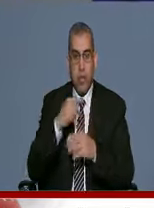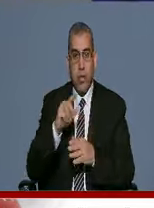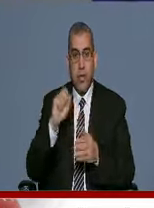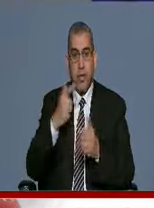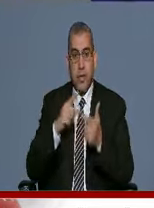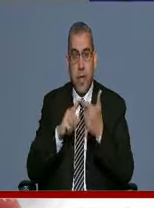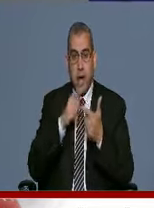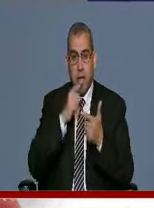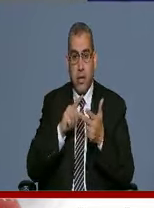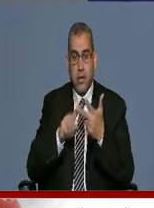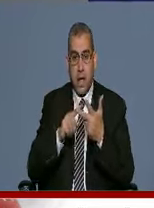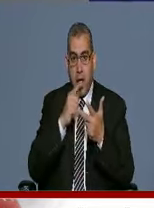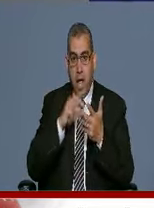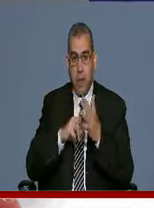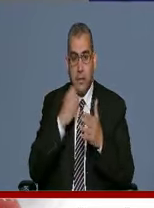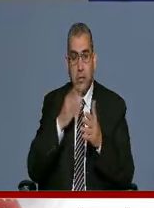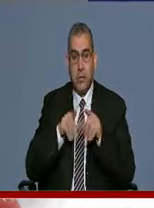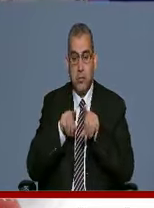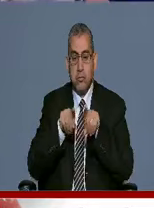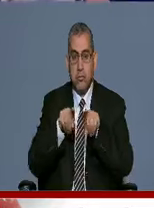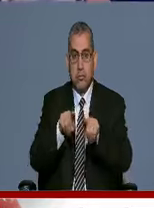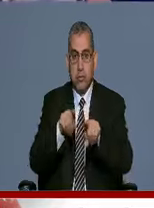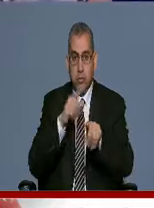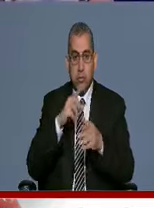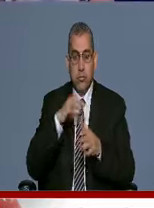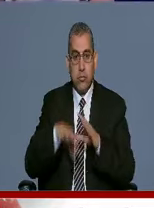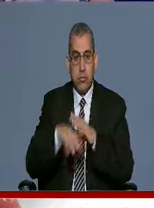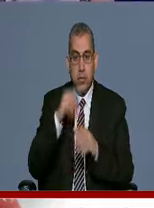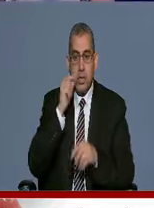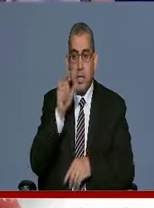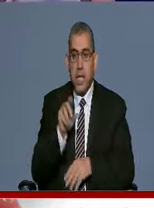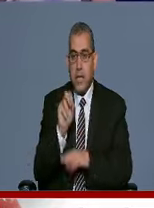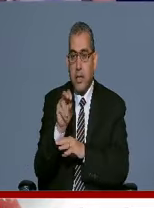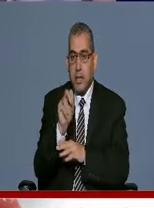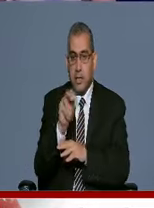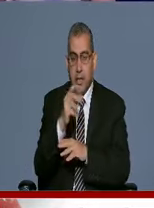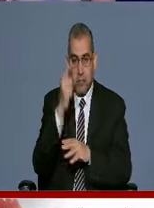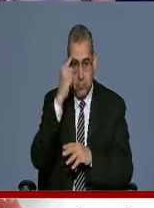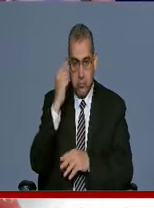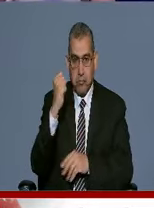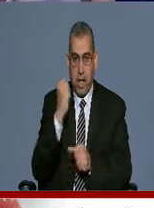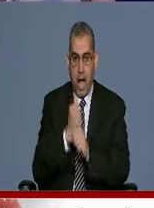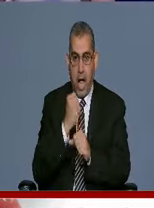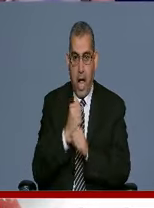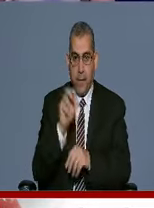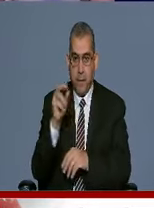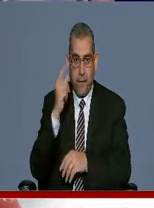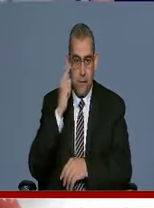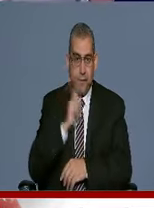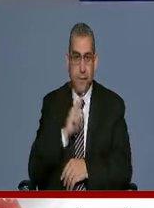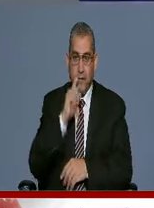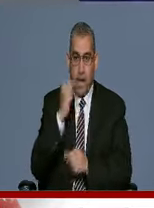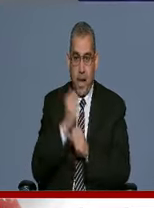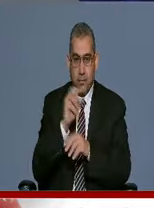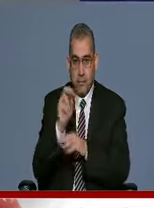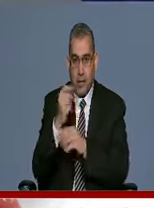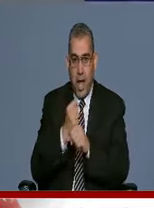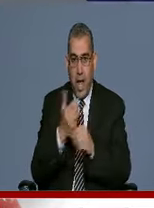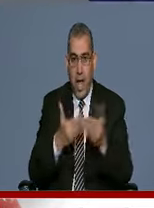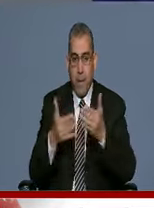اللي احنا اشتغلنا فيه برضو على التوازي هو بناء القدرات البشرية علشان يتكونوا قادرين على إدارة العمل داخل